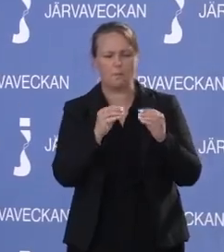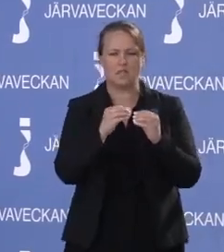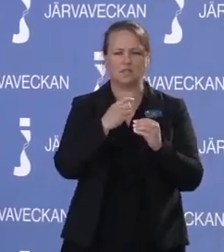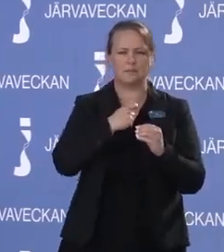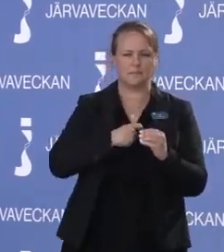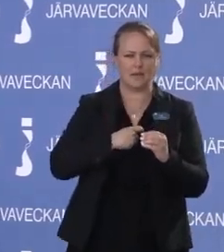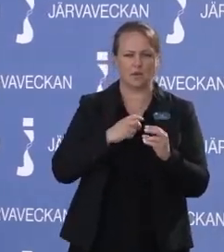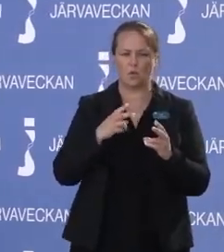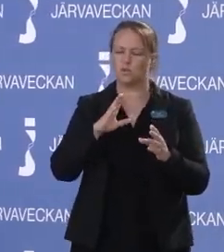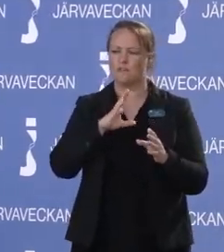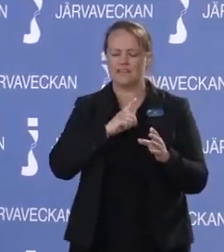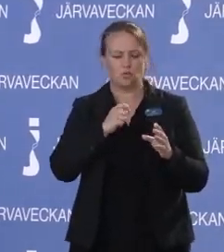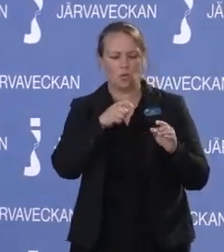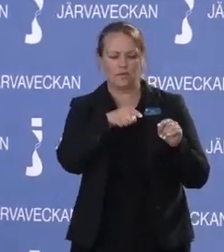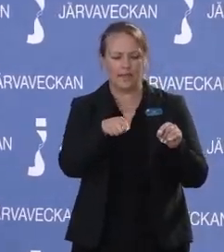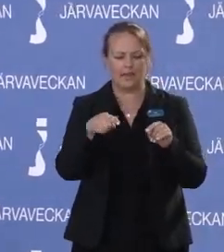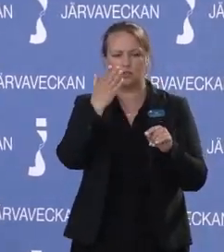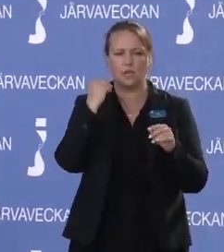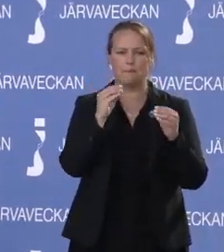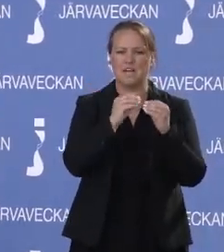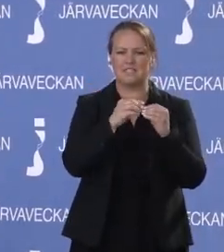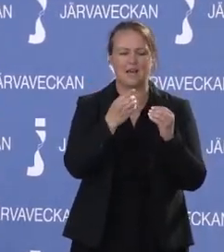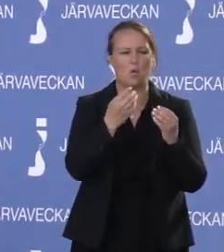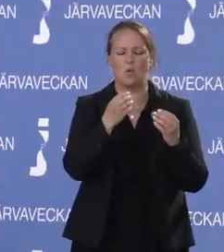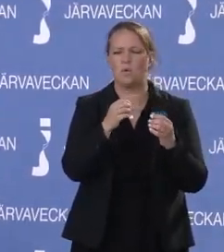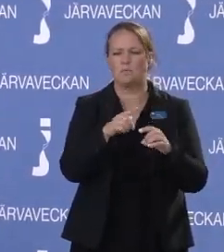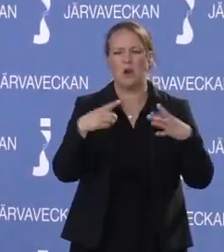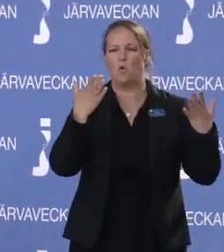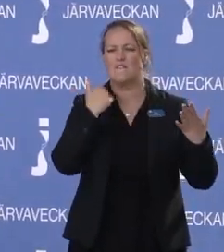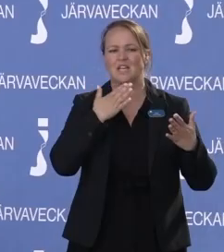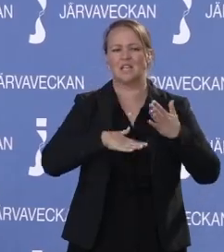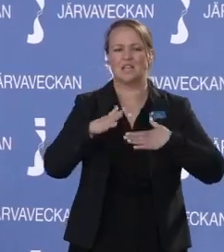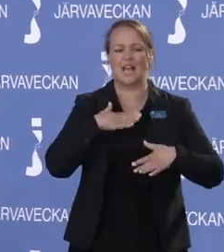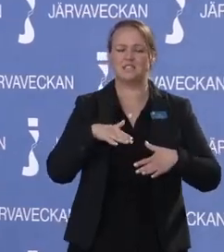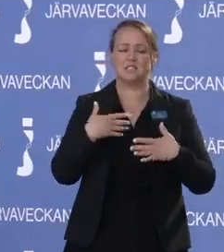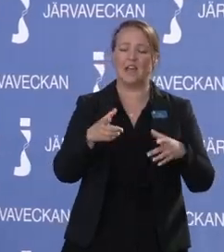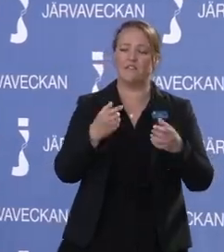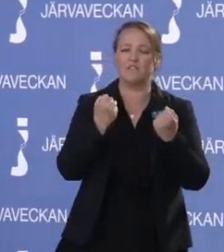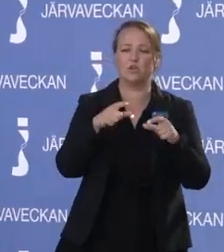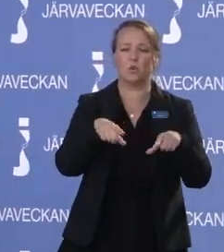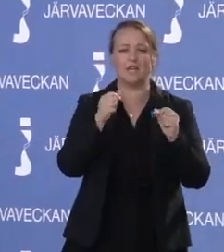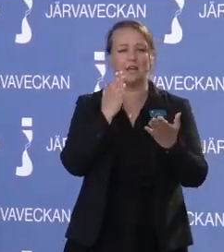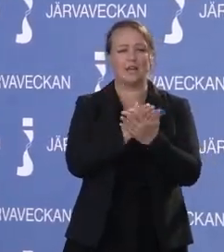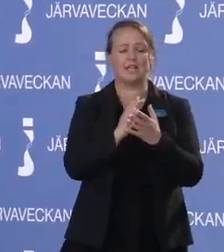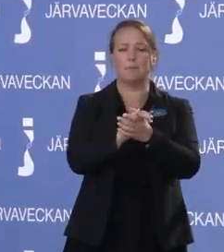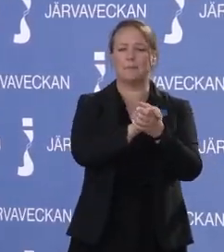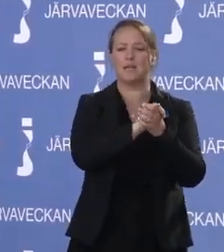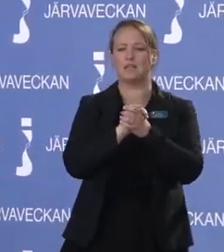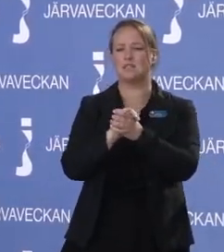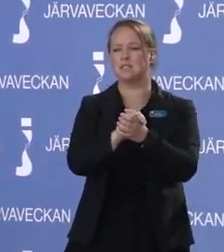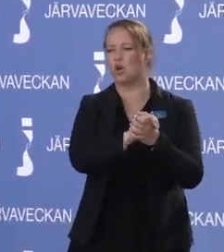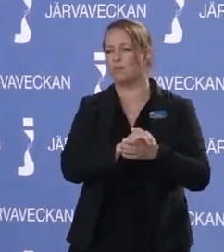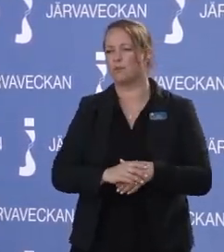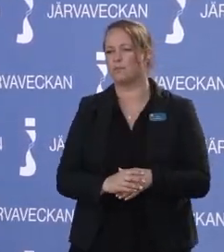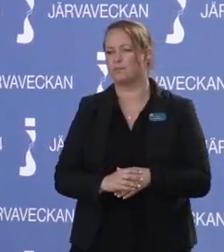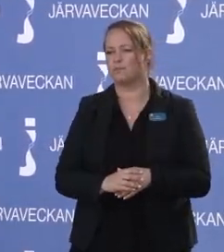för varenda intresse som finns där ute. Så jag tror att man kan hitta den gemenskapen man behöver finna. Utöver det så är det ju människor som kanske